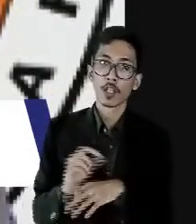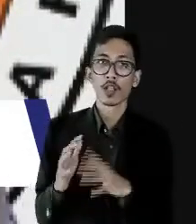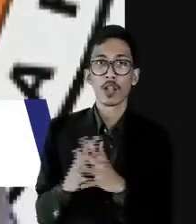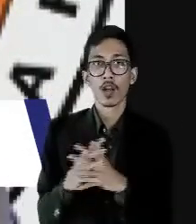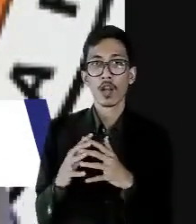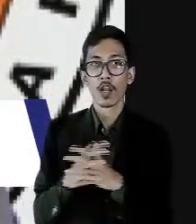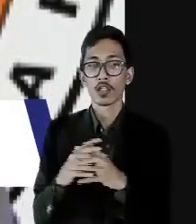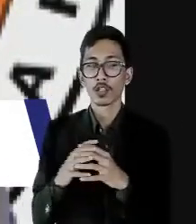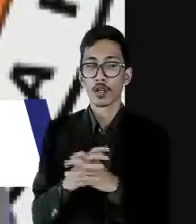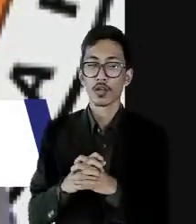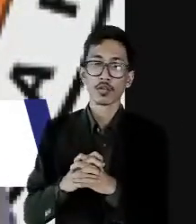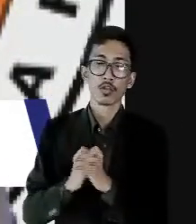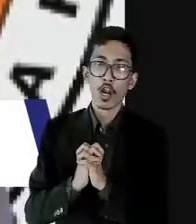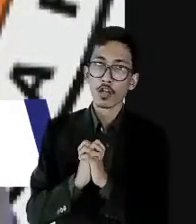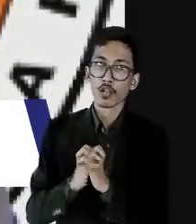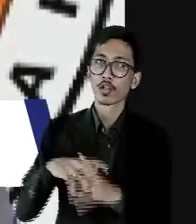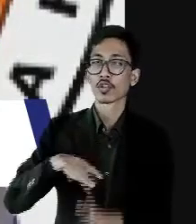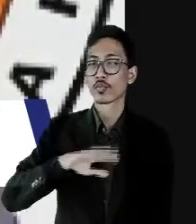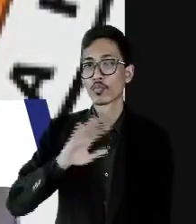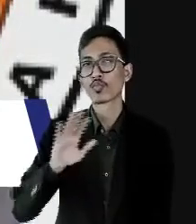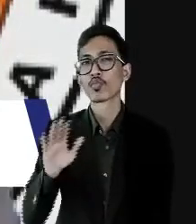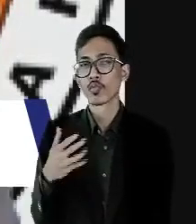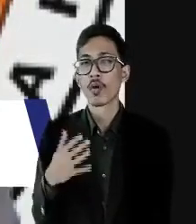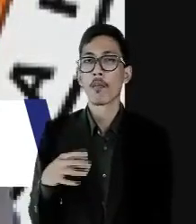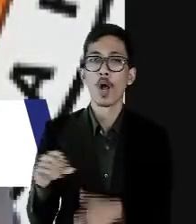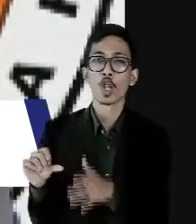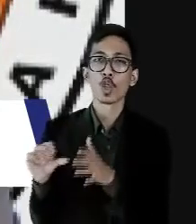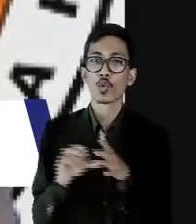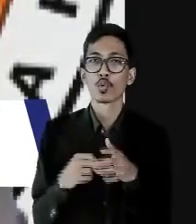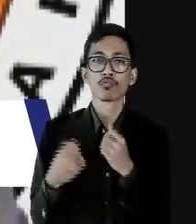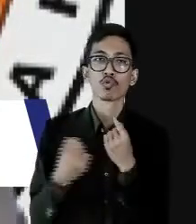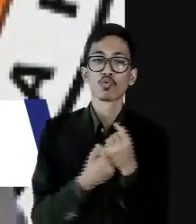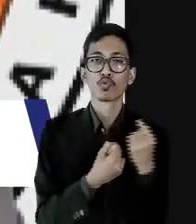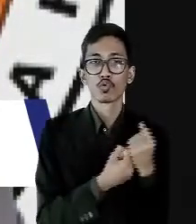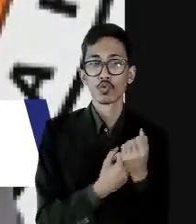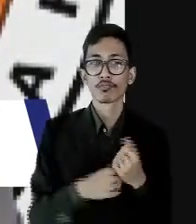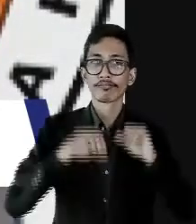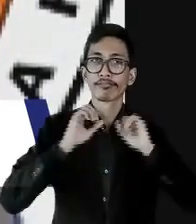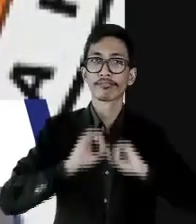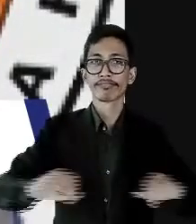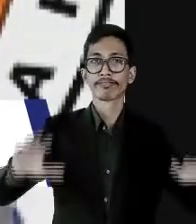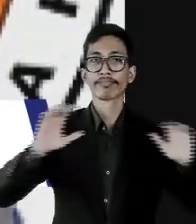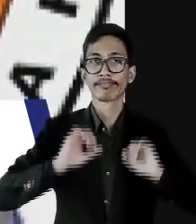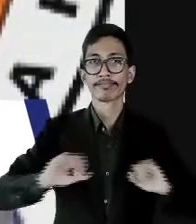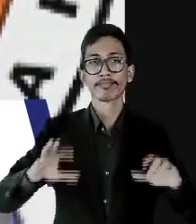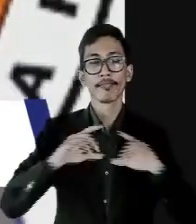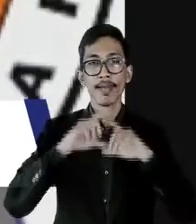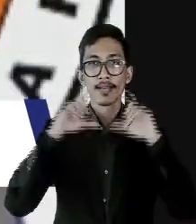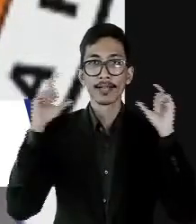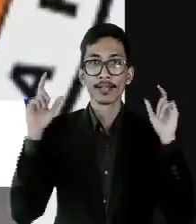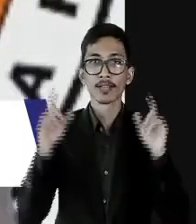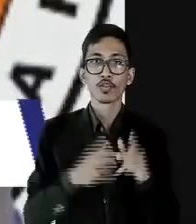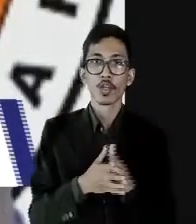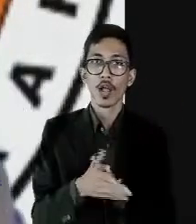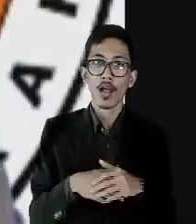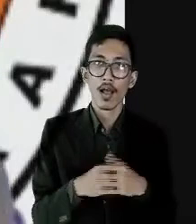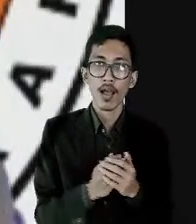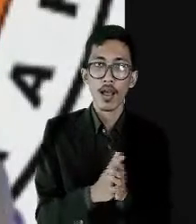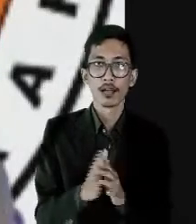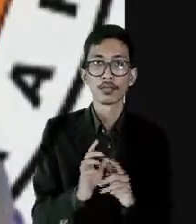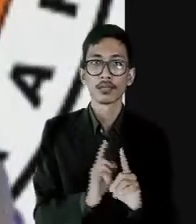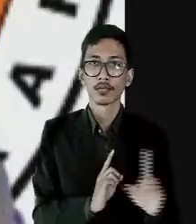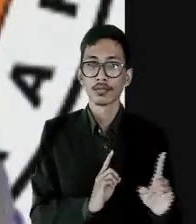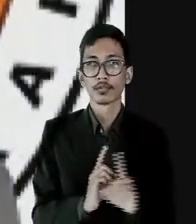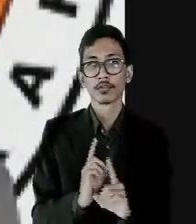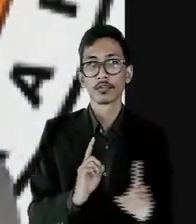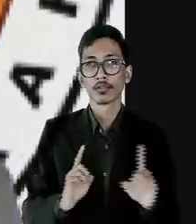dan semua juga meneriakan bahwa pakai masker, cuci tangan, jarak, dan ini